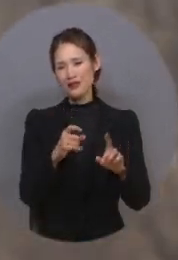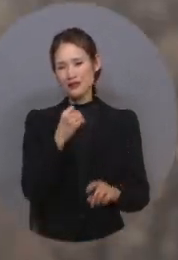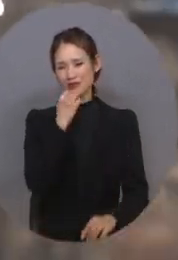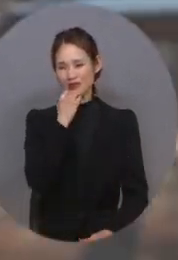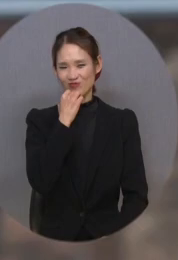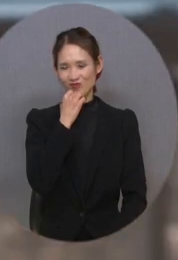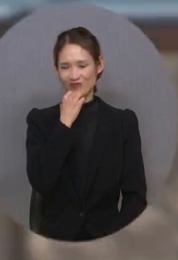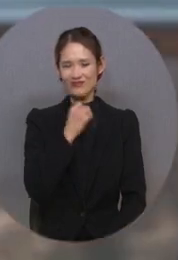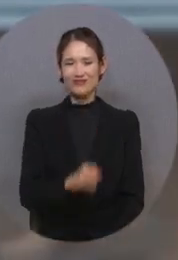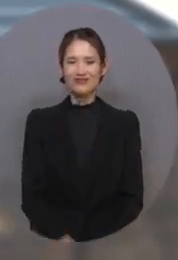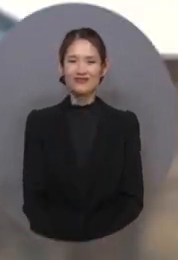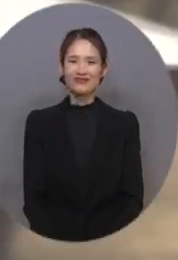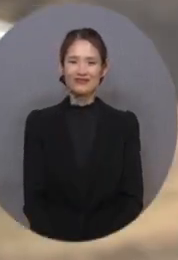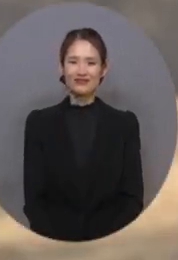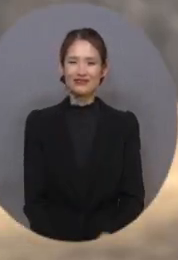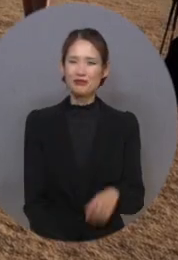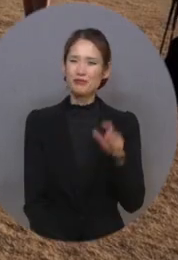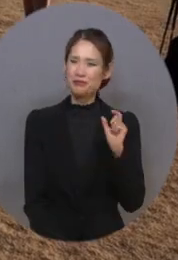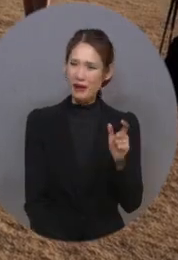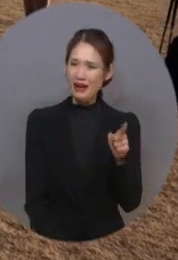너무 쎄다! 너무 쎄!